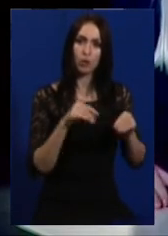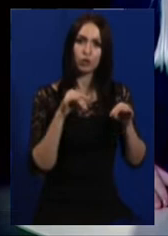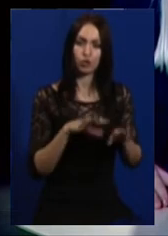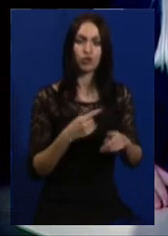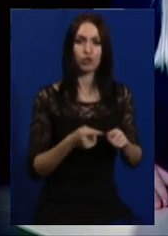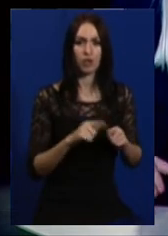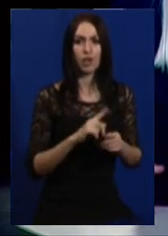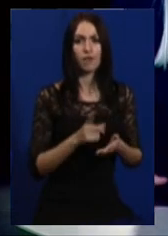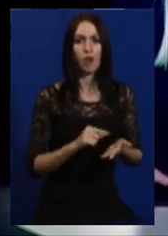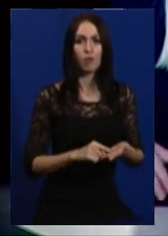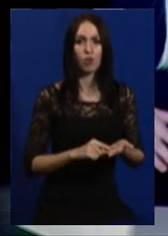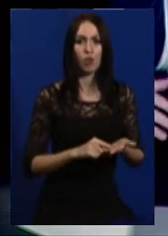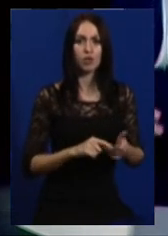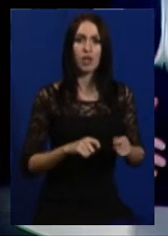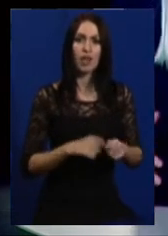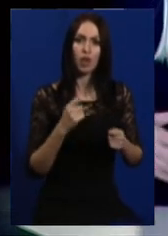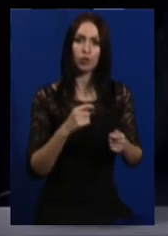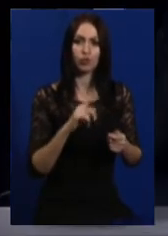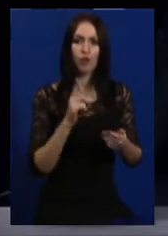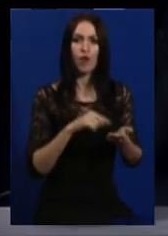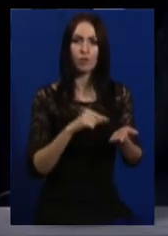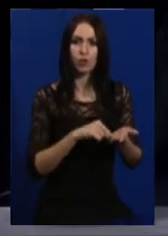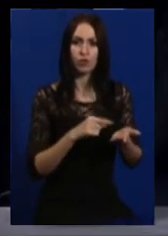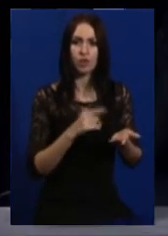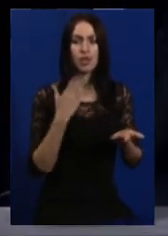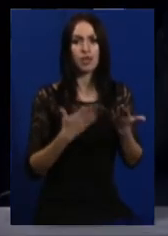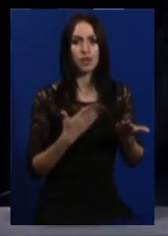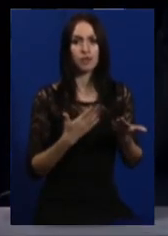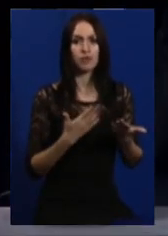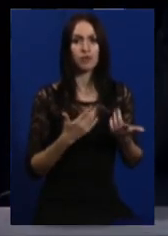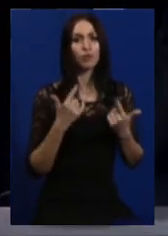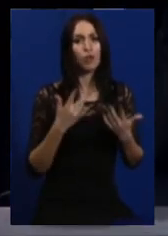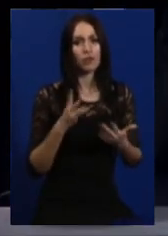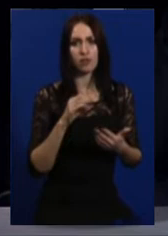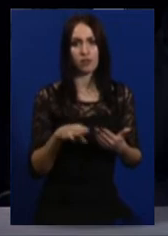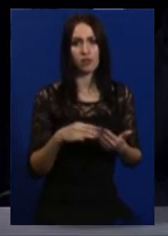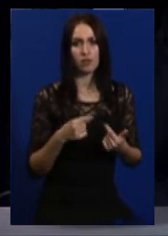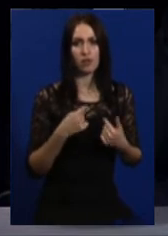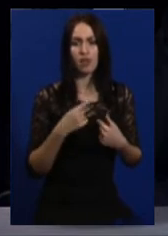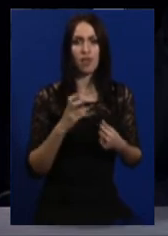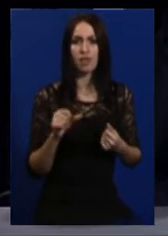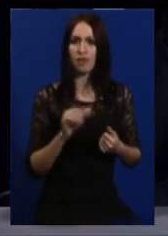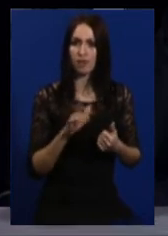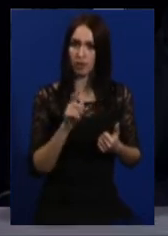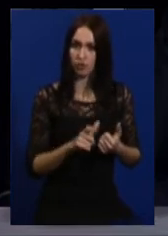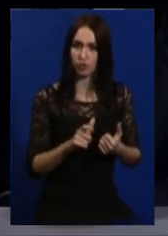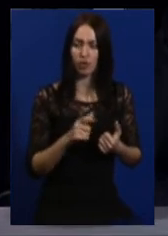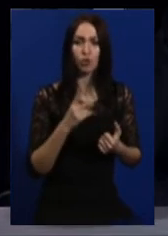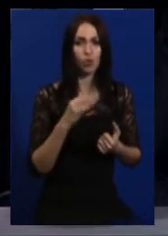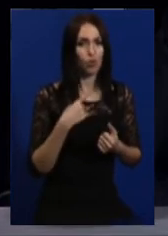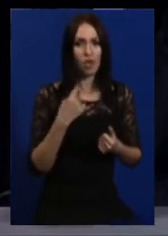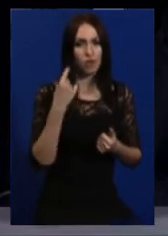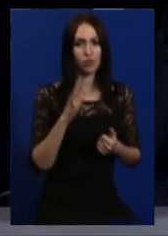такие проблемы нарушающих через с такие только лишь сажени это гибридный человек я не думаю что